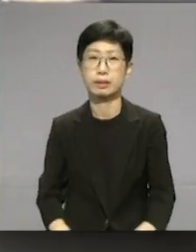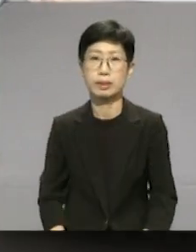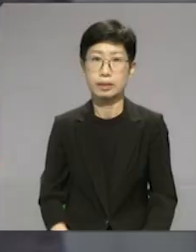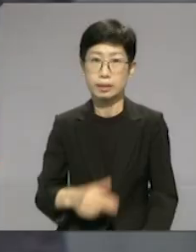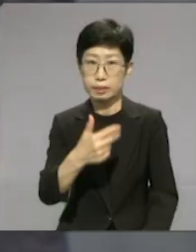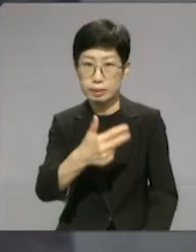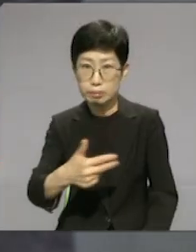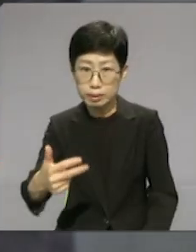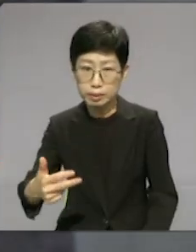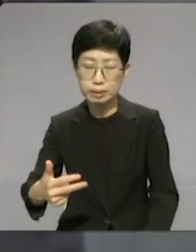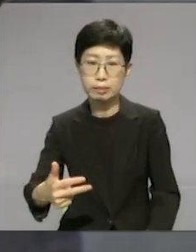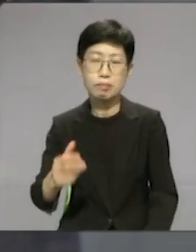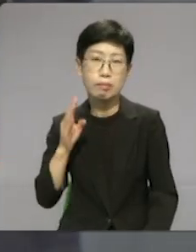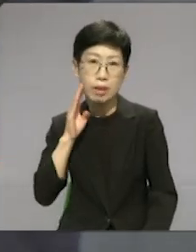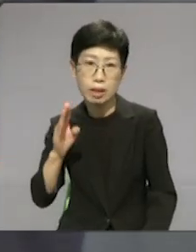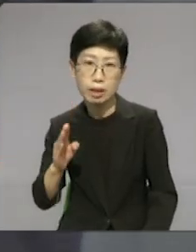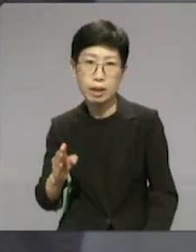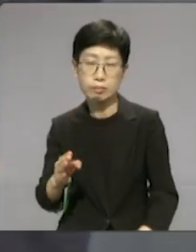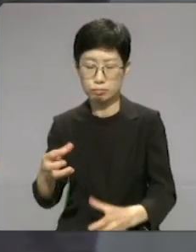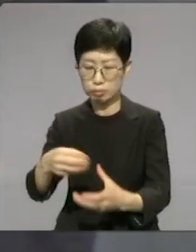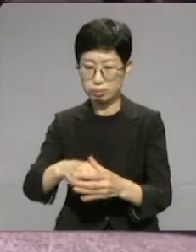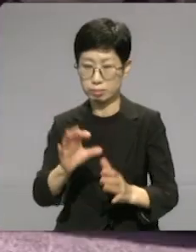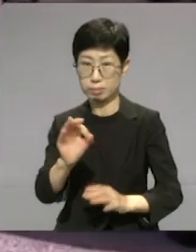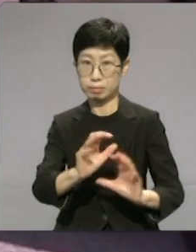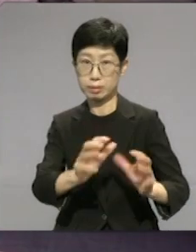벨기에 등 주변 10개국과